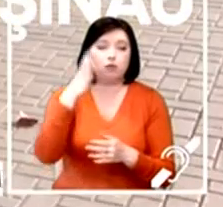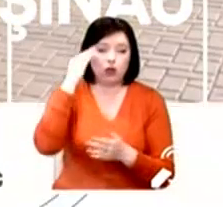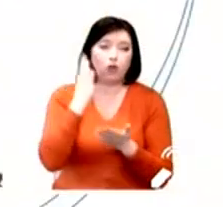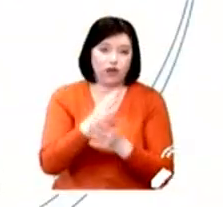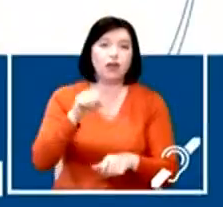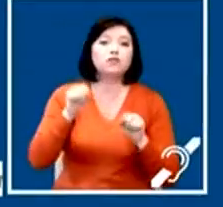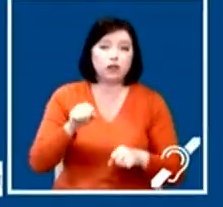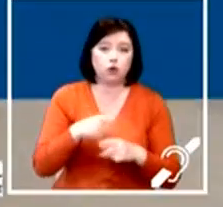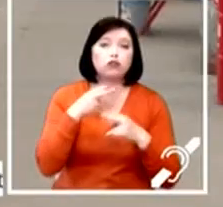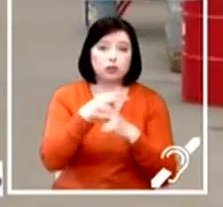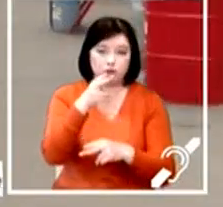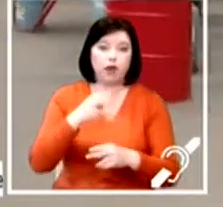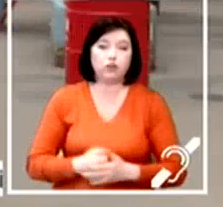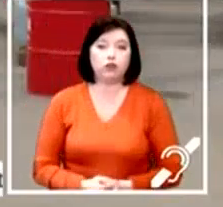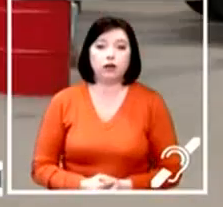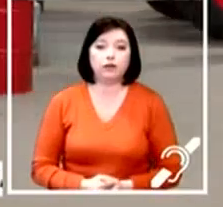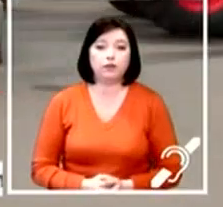contracareze.